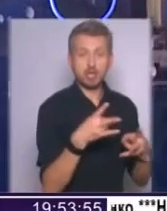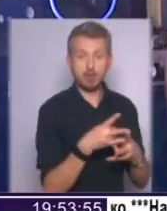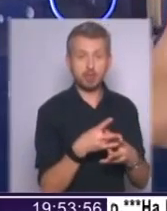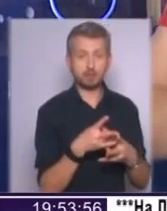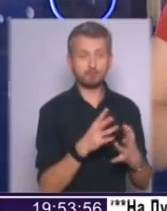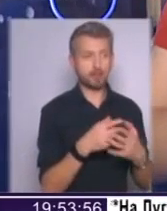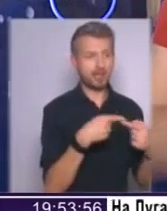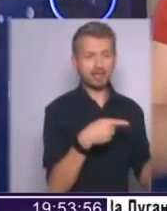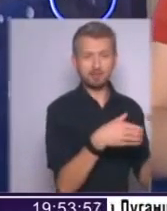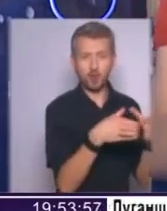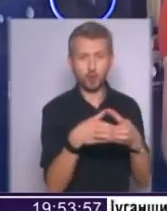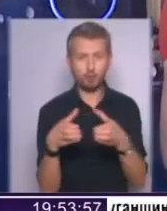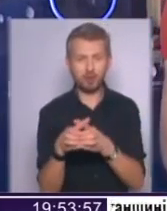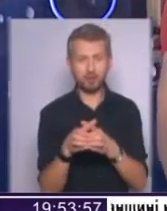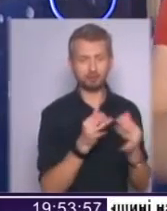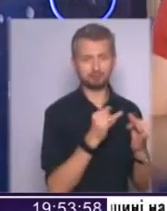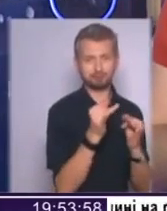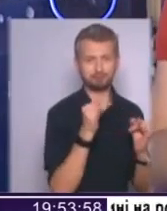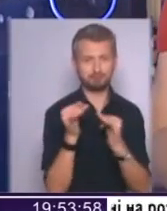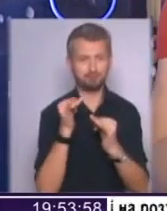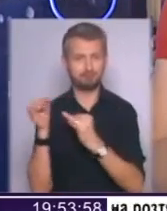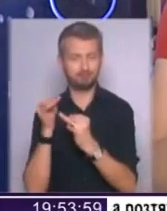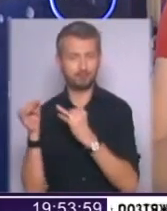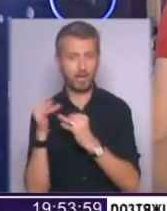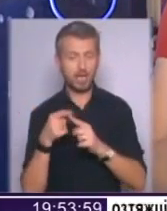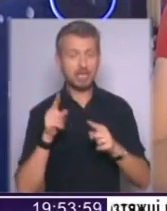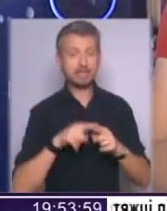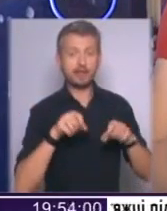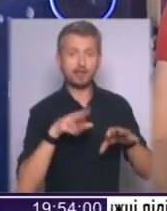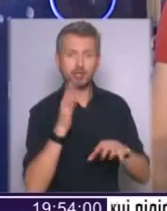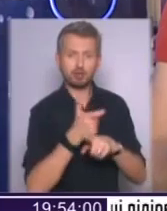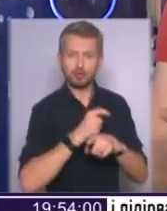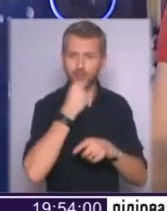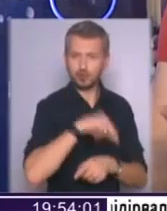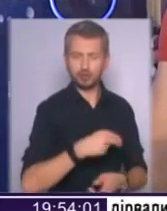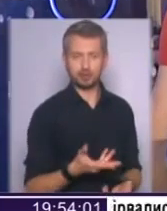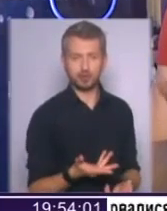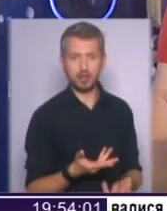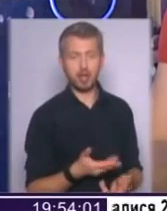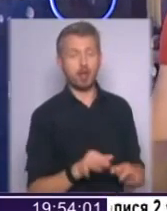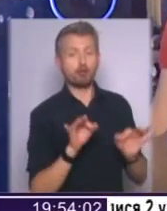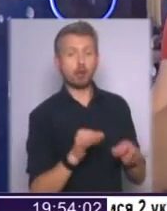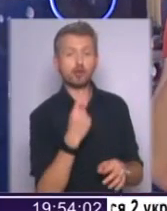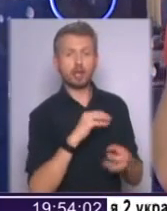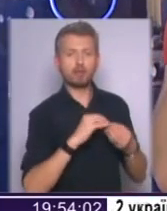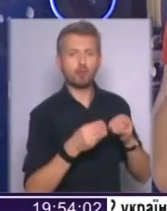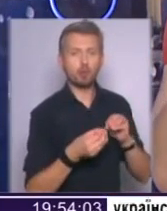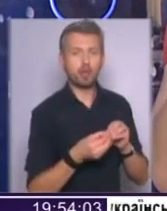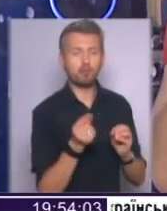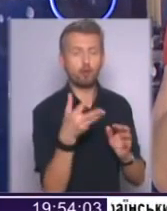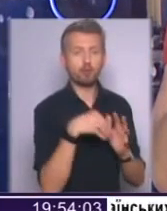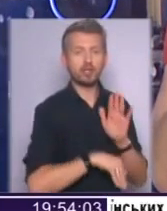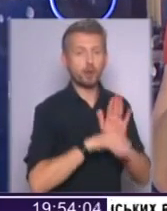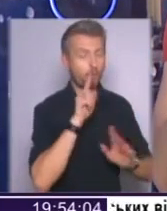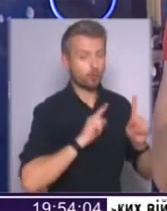різними групами впливу власне рішення. І, відповідно, це рішення стане набагато якісніше. До речі, одна з проблем, наприклад, в тому числі Верховної